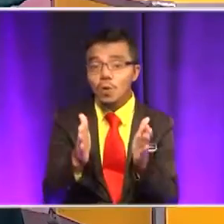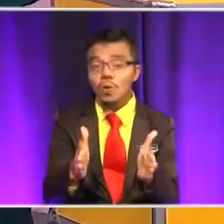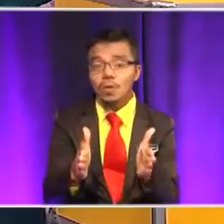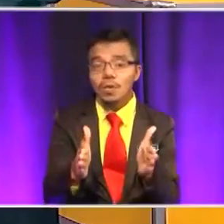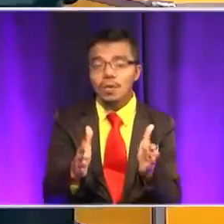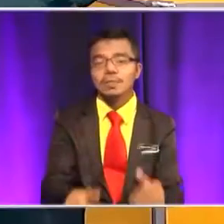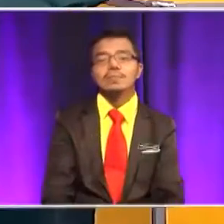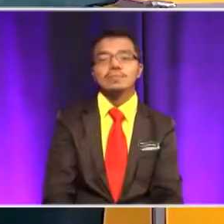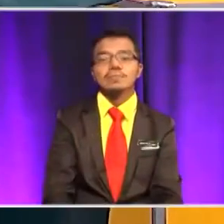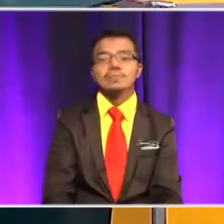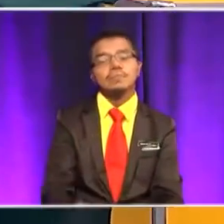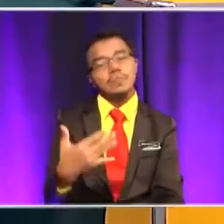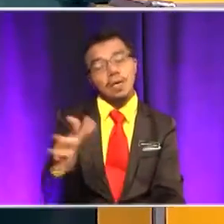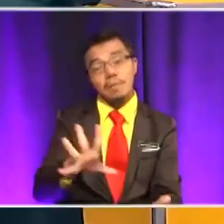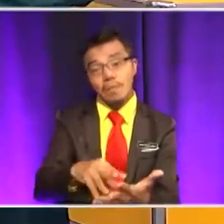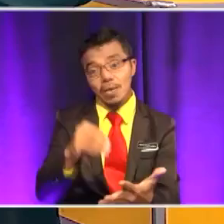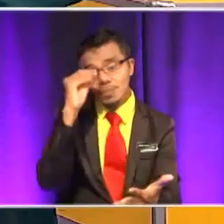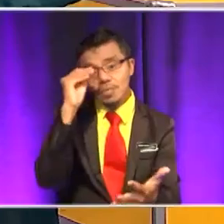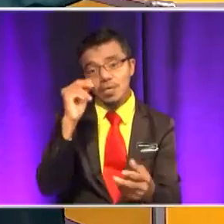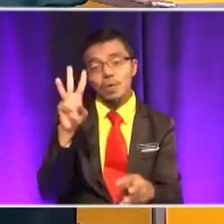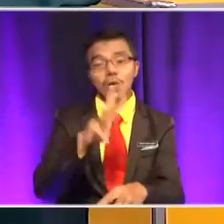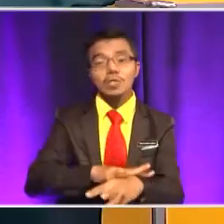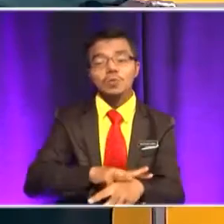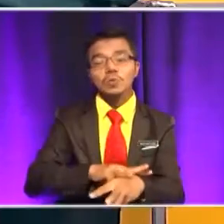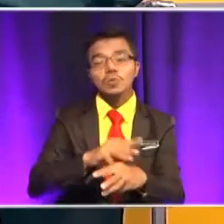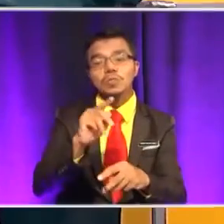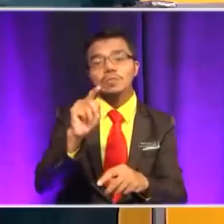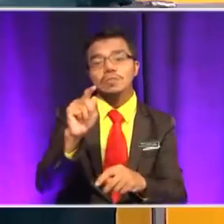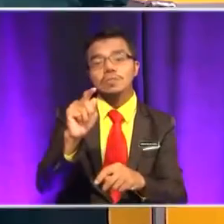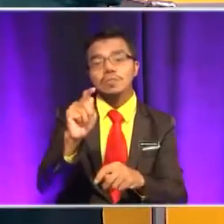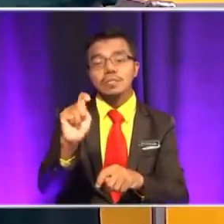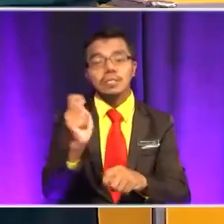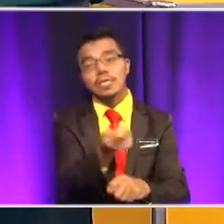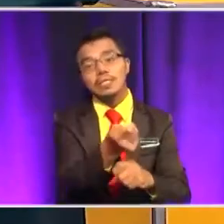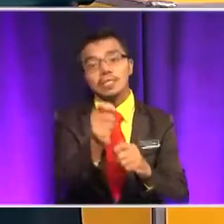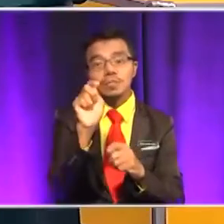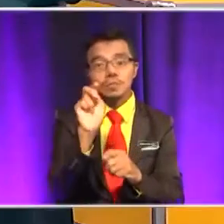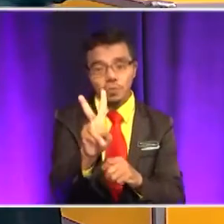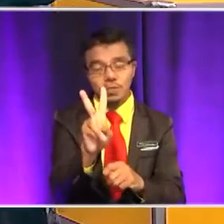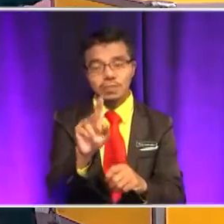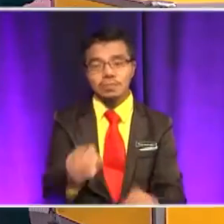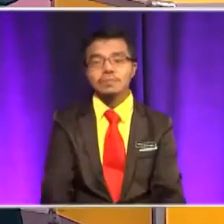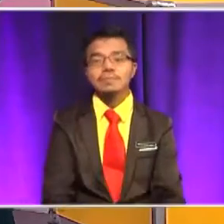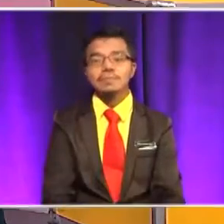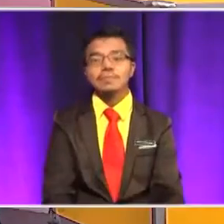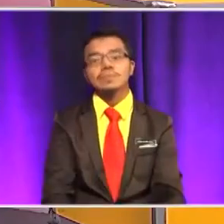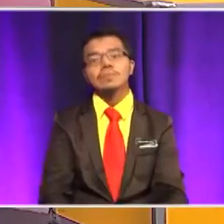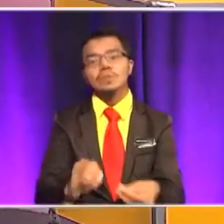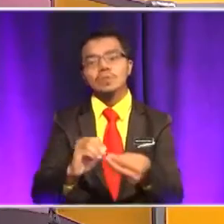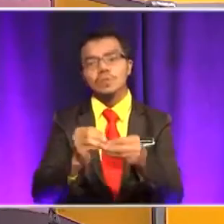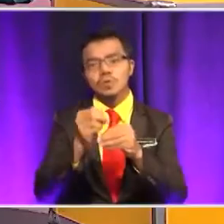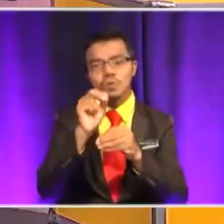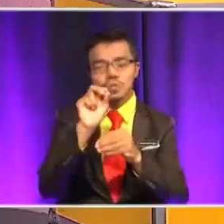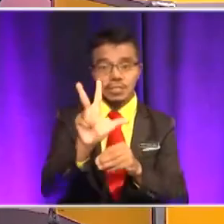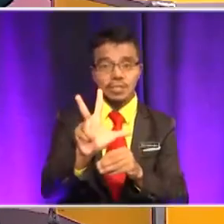pembangunan produk ini dan yang ketiga adalah Project brief yang keempat adalah penjanahan idio untuk penjajahan Aidil dua